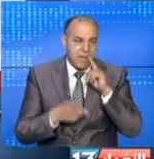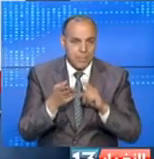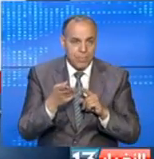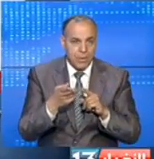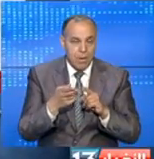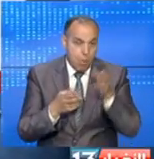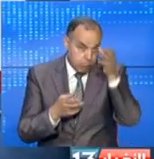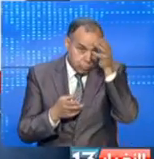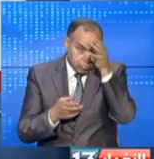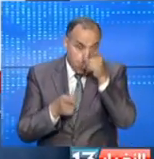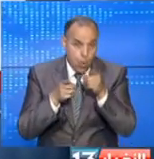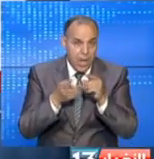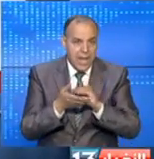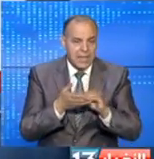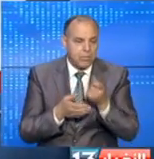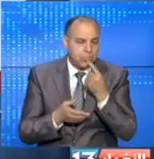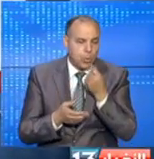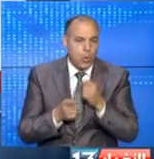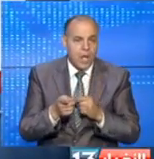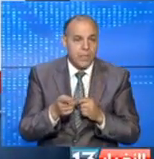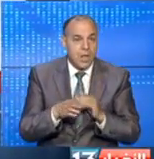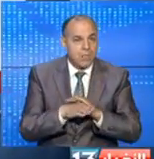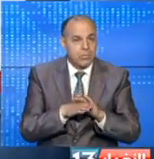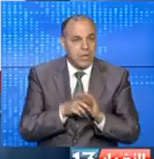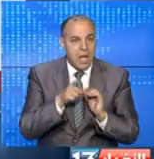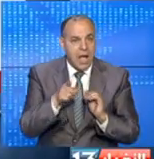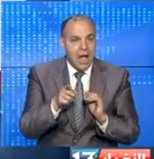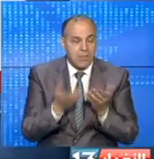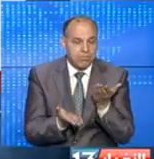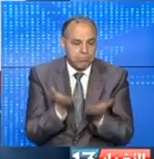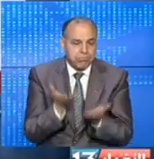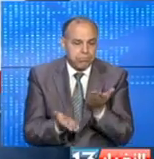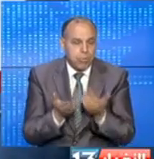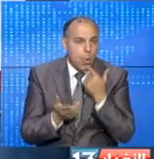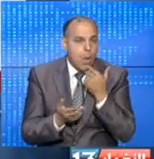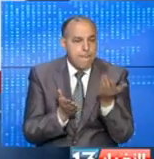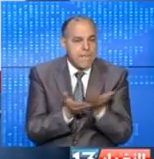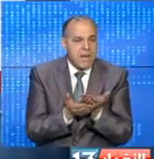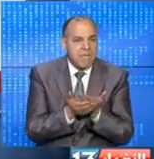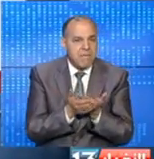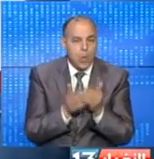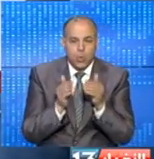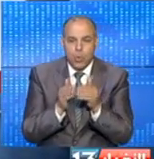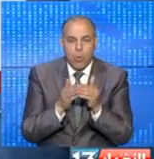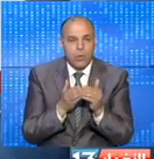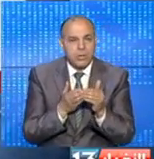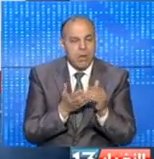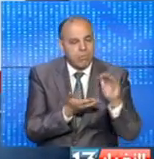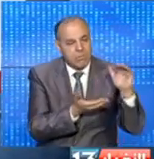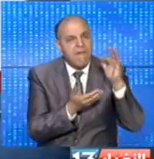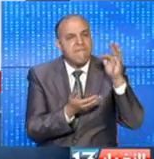الخبراء صلب اداره الصيدله والدواء بصدد القيام بتقييم لملف طلب حصول